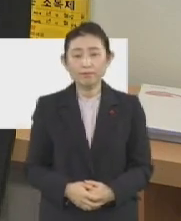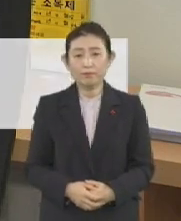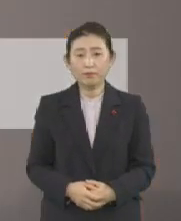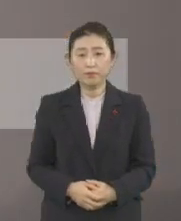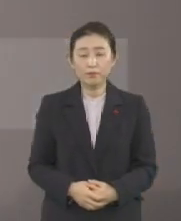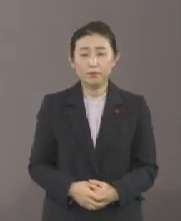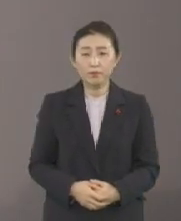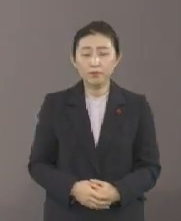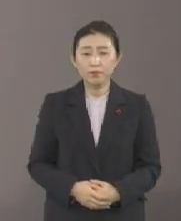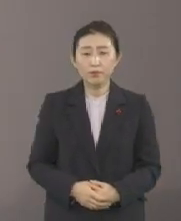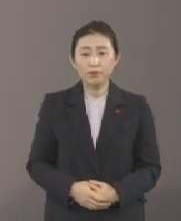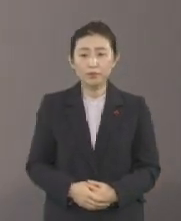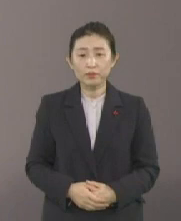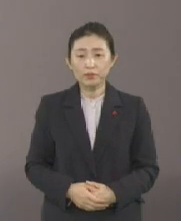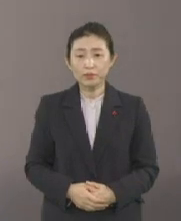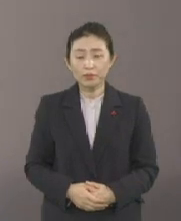생각됩니다.